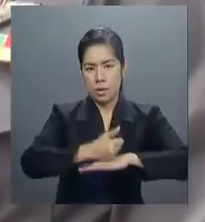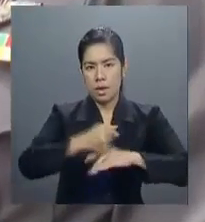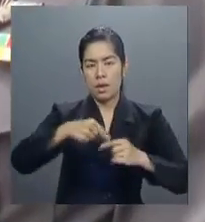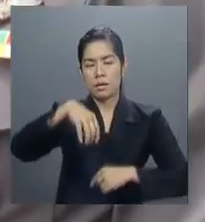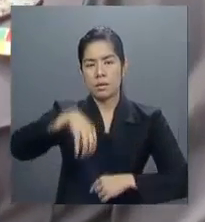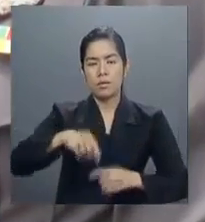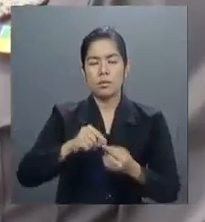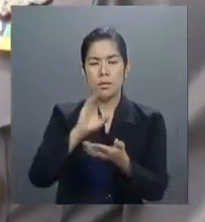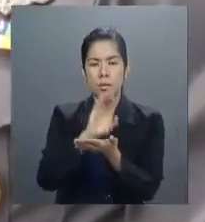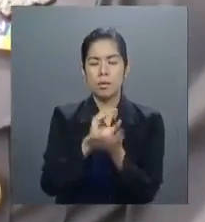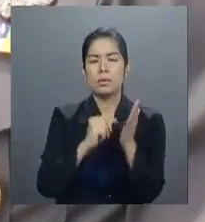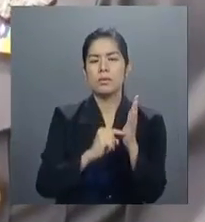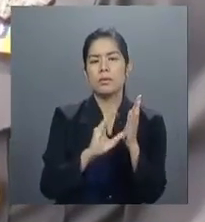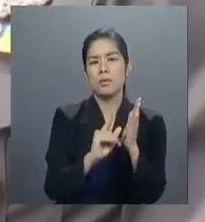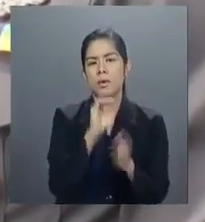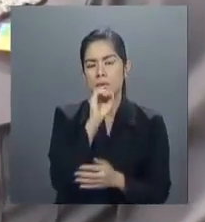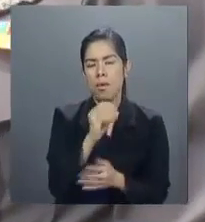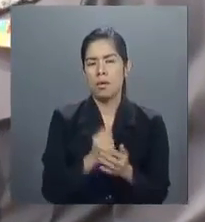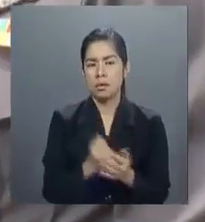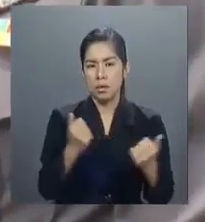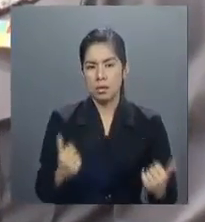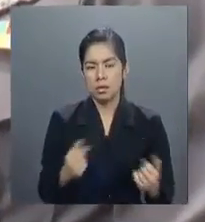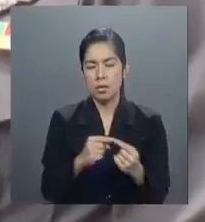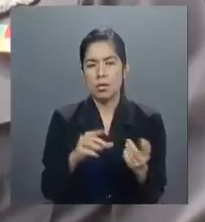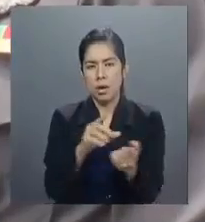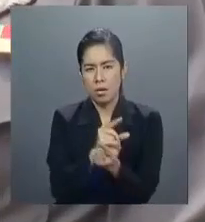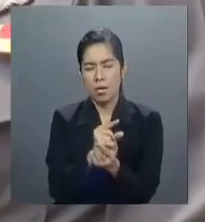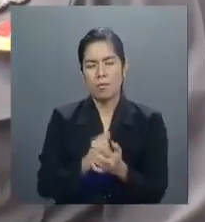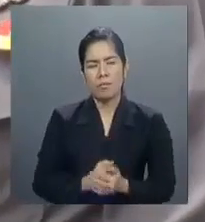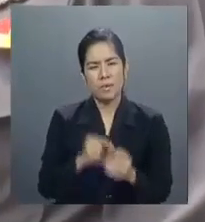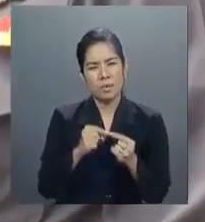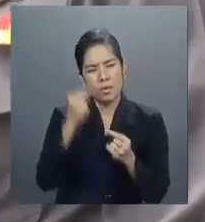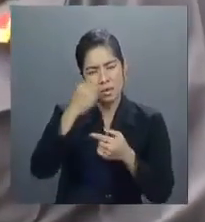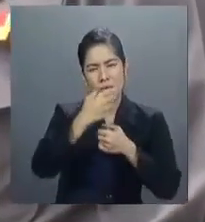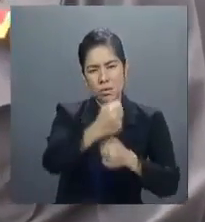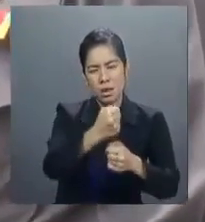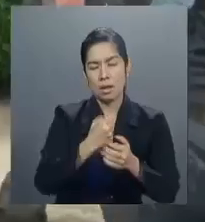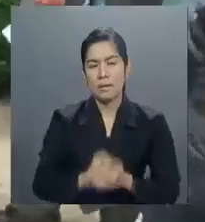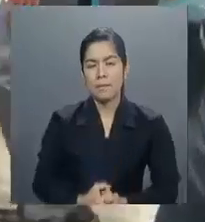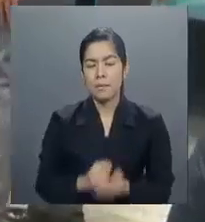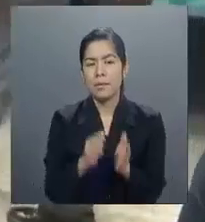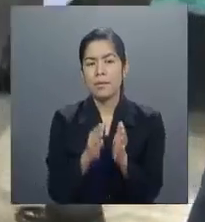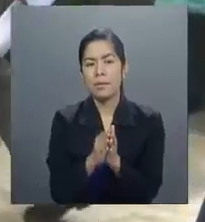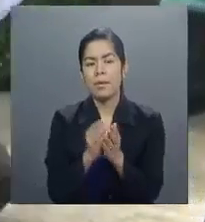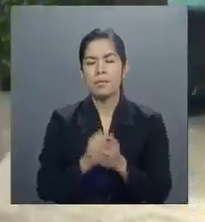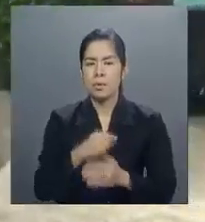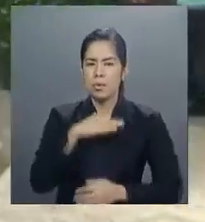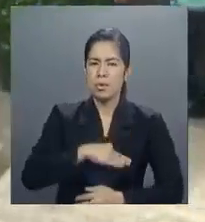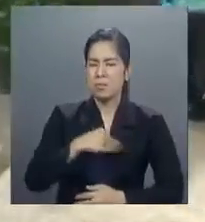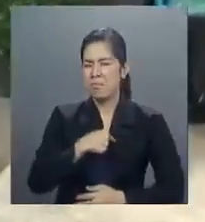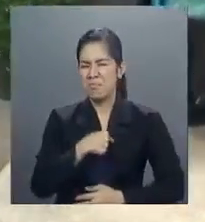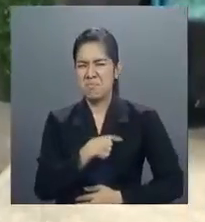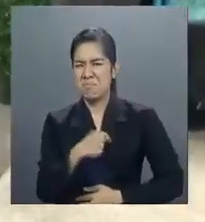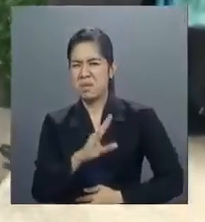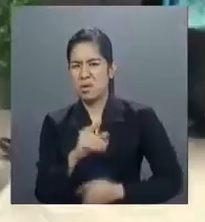ลบุรีเปิดเผยว่าสังคมให้ความสนใจกับคดีนี้มากนะคะรวมทั้งมีความเกลียดชังพฤติกรรมของผู้ต้องหา